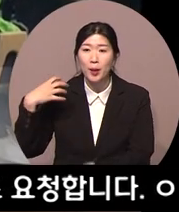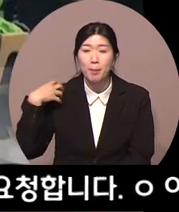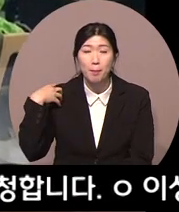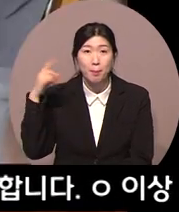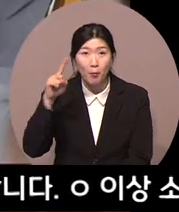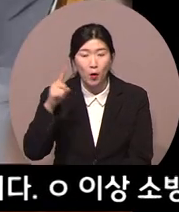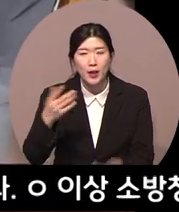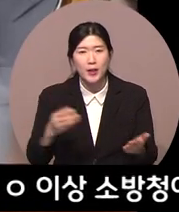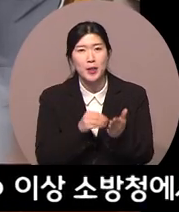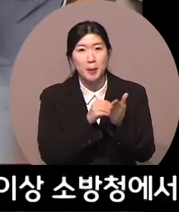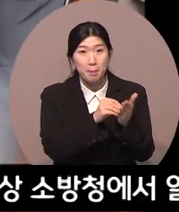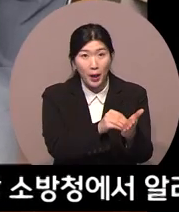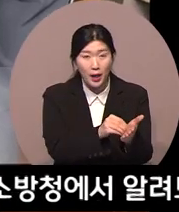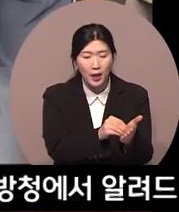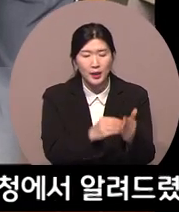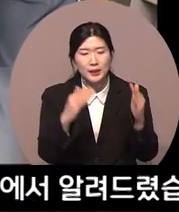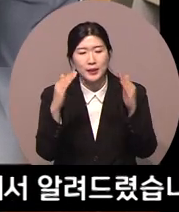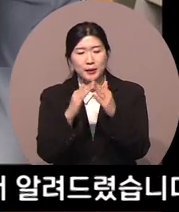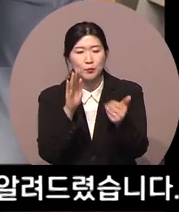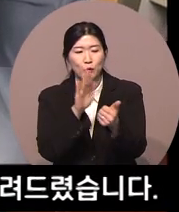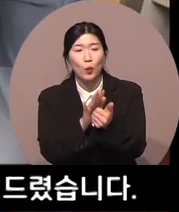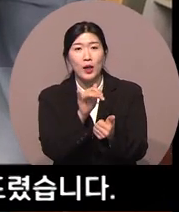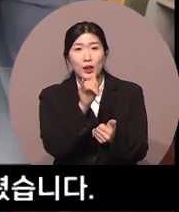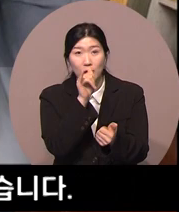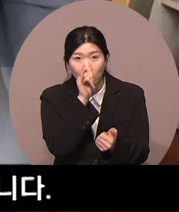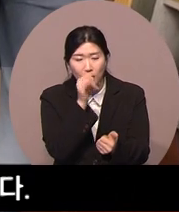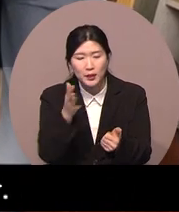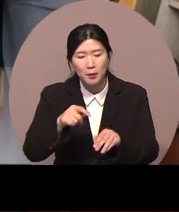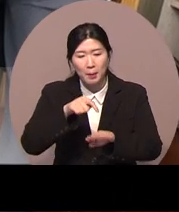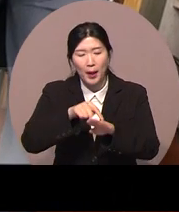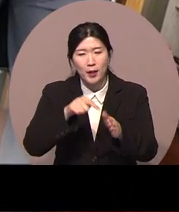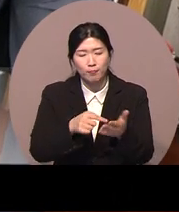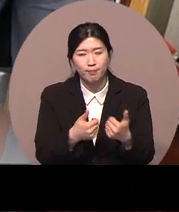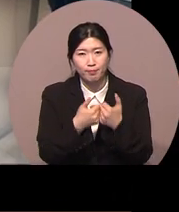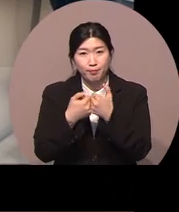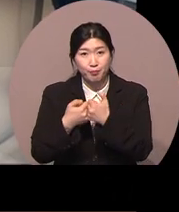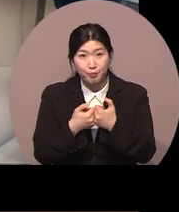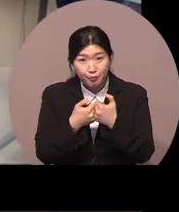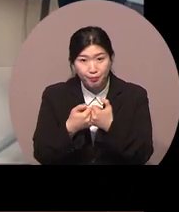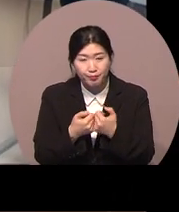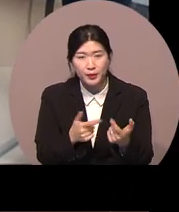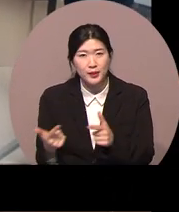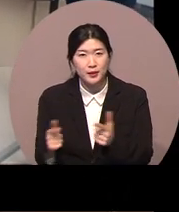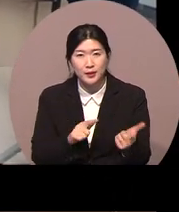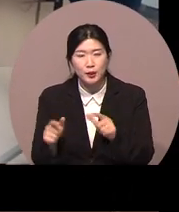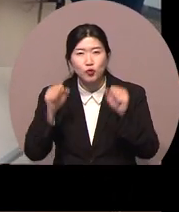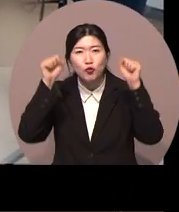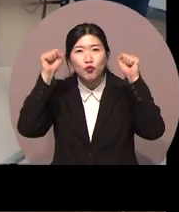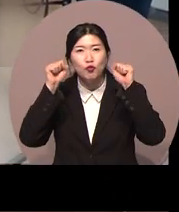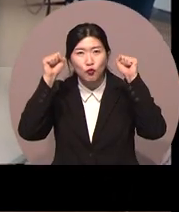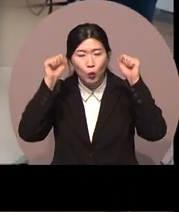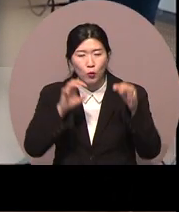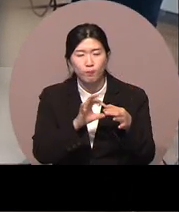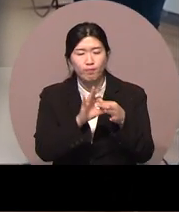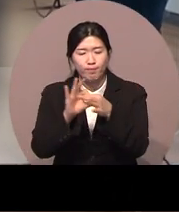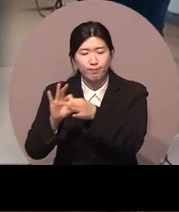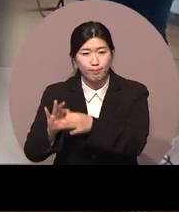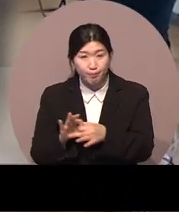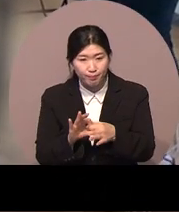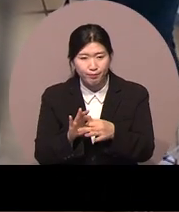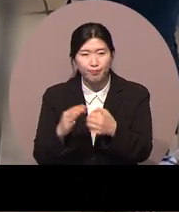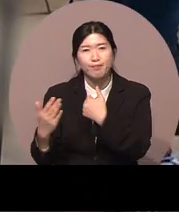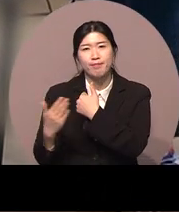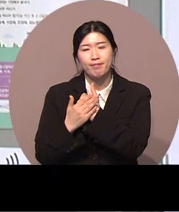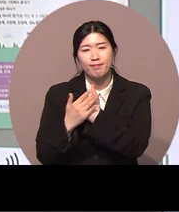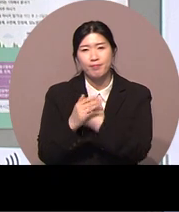지원도 하지만 노숙 생활로 위축된 이들의 심리 치료는 물론 입문학 운동 수업 등 이들이 사회와 다시 연결되도록